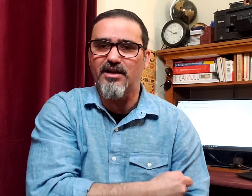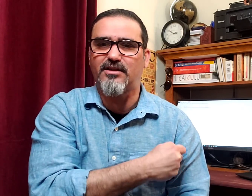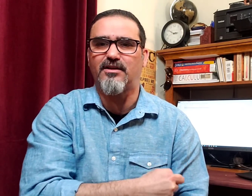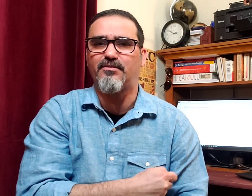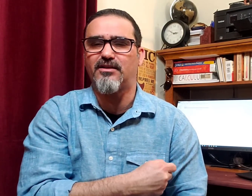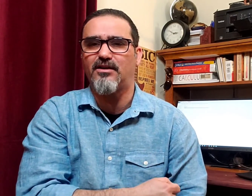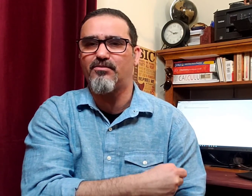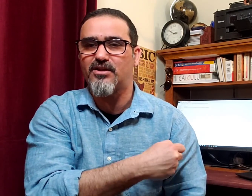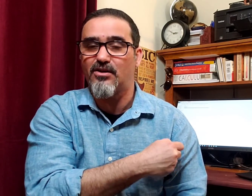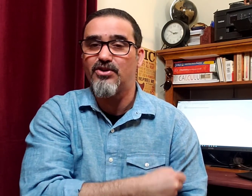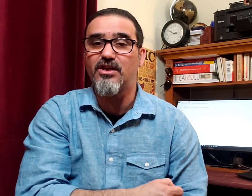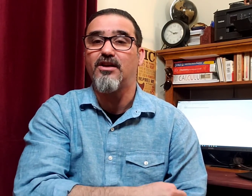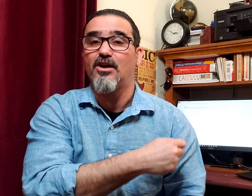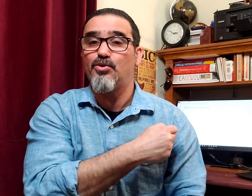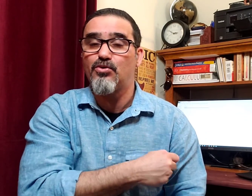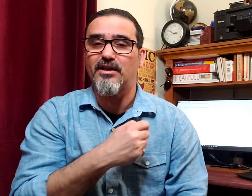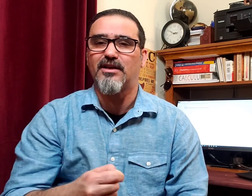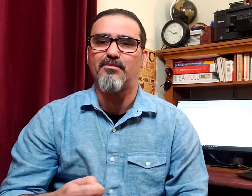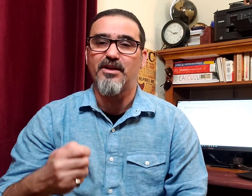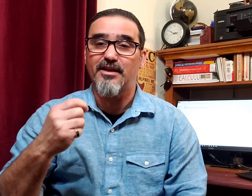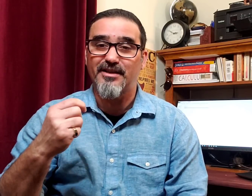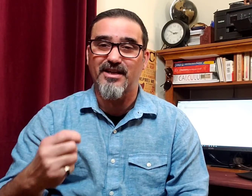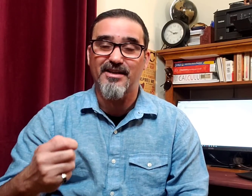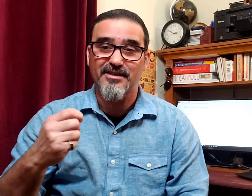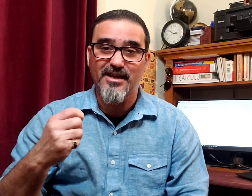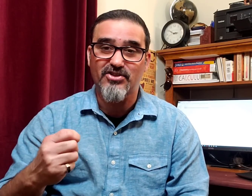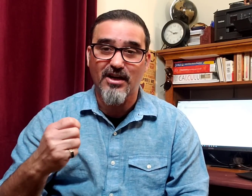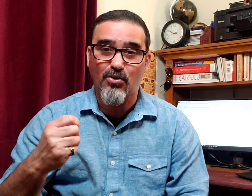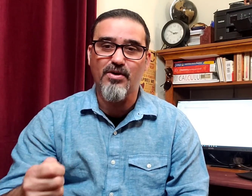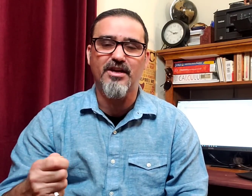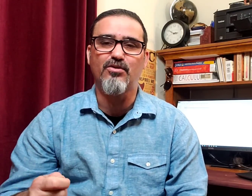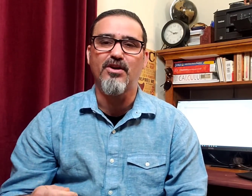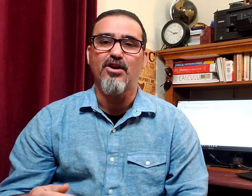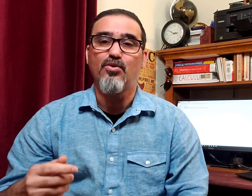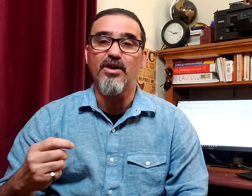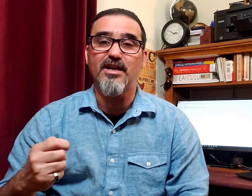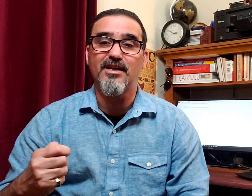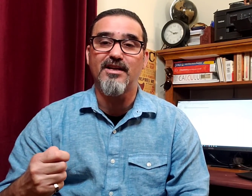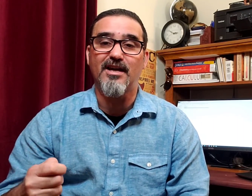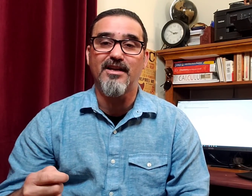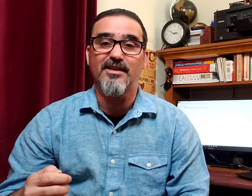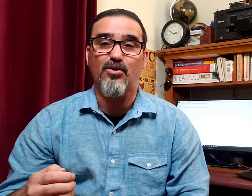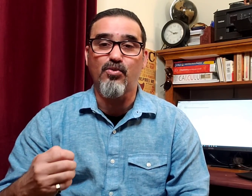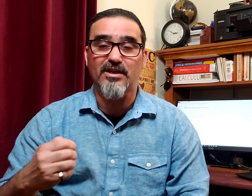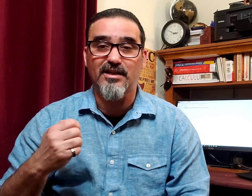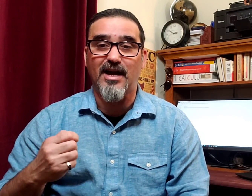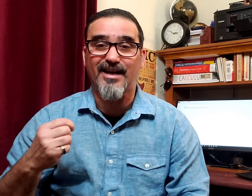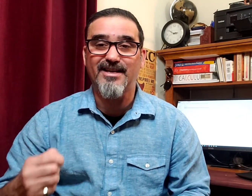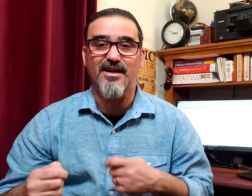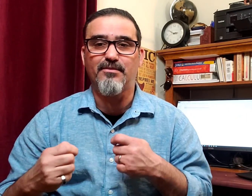على رئيس ديال البلاد ديالهم باش أنه يجي ويقول هاد الكلام. هذا نظر، هذا ناتج على القوة ديالهم وعلى